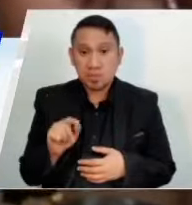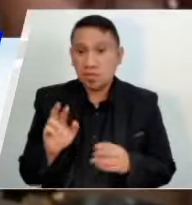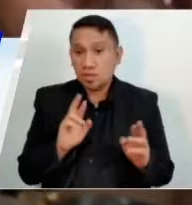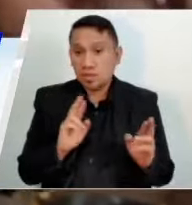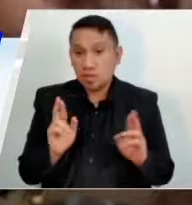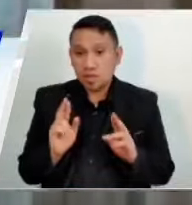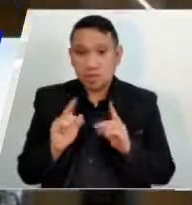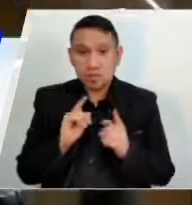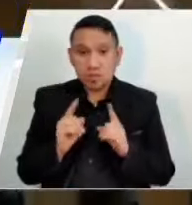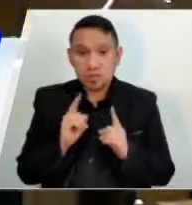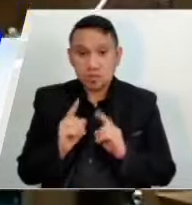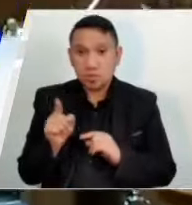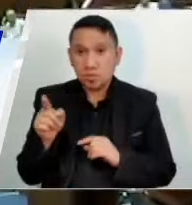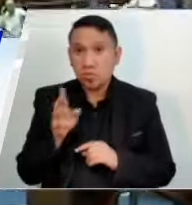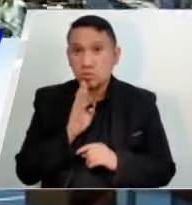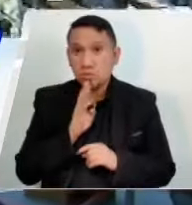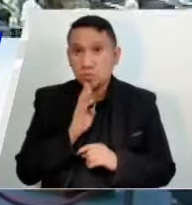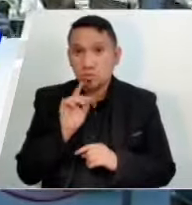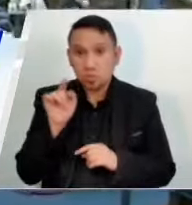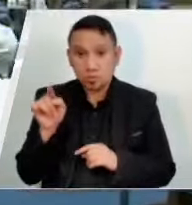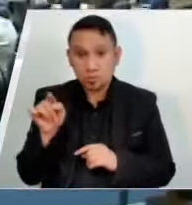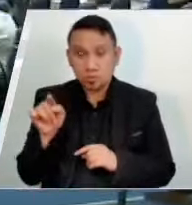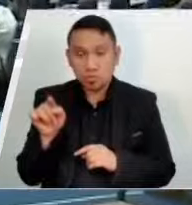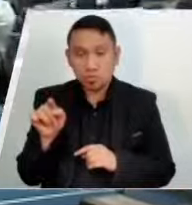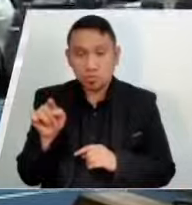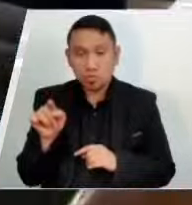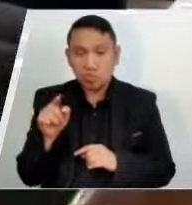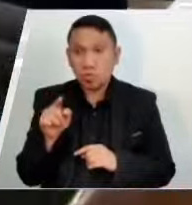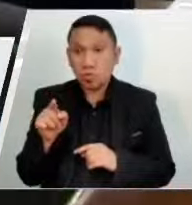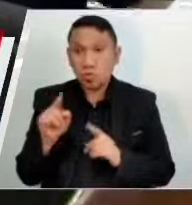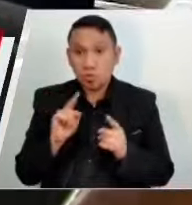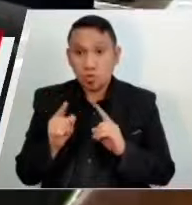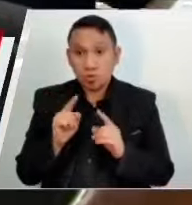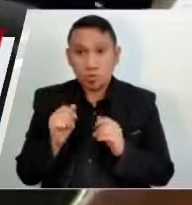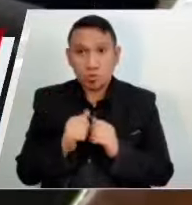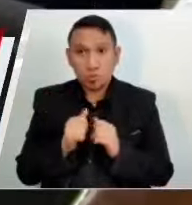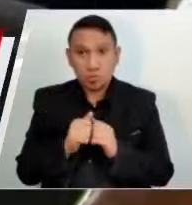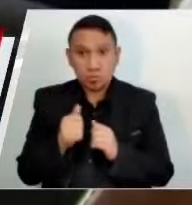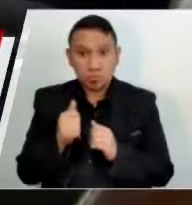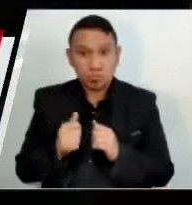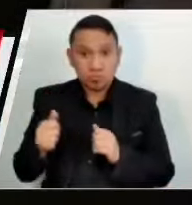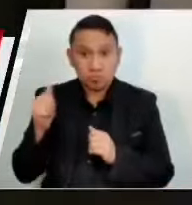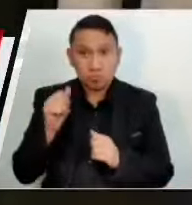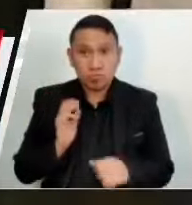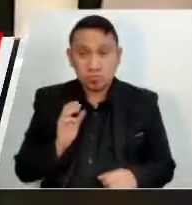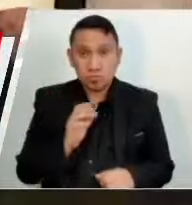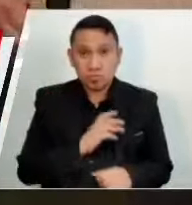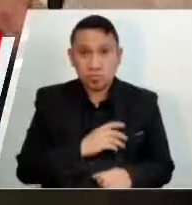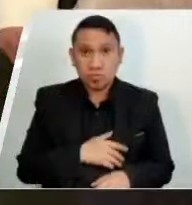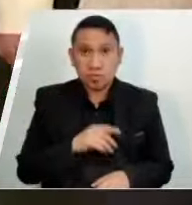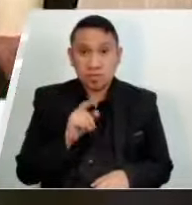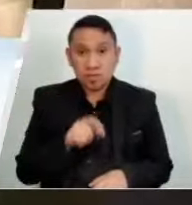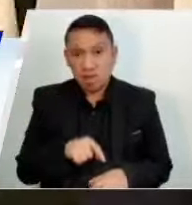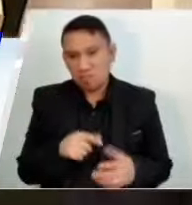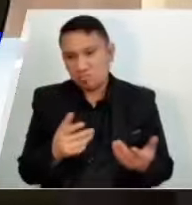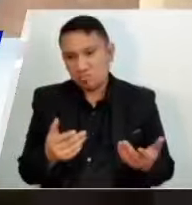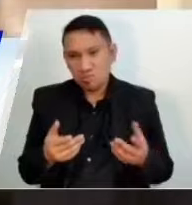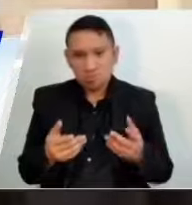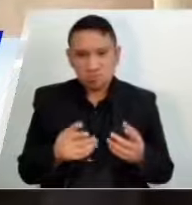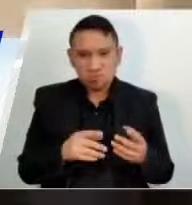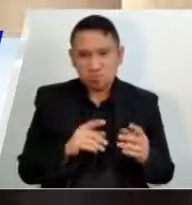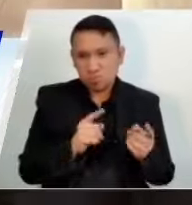Speaker Romualdez. Pagamat pabor ang mga kongresistang mag-usap ang dalawang kapulungan, hindi raw sila pabor na rendahan